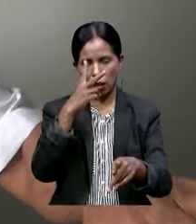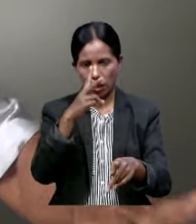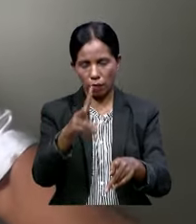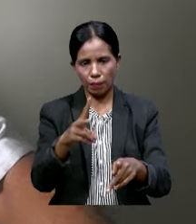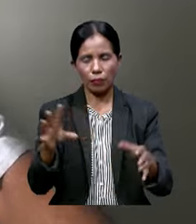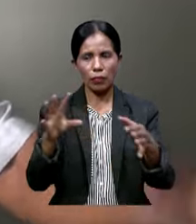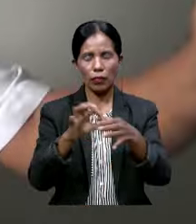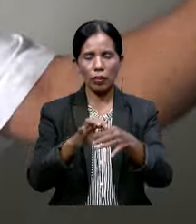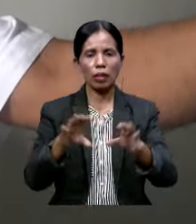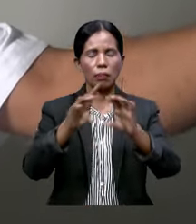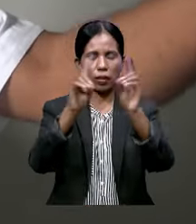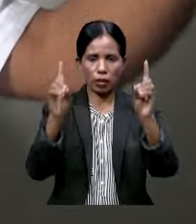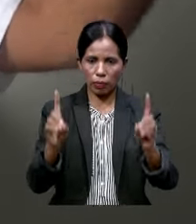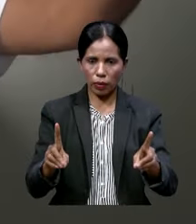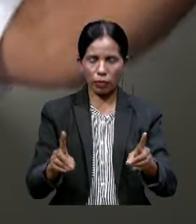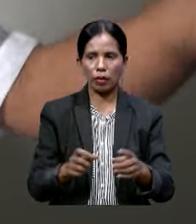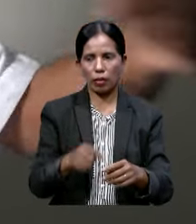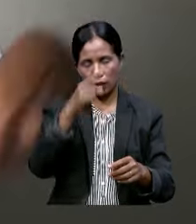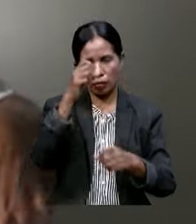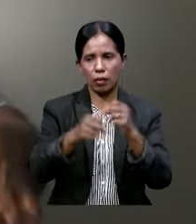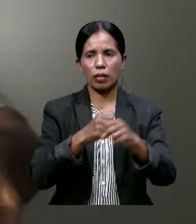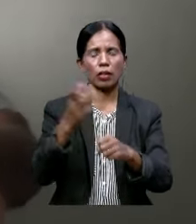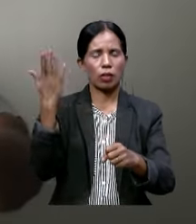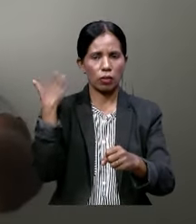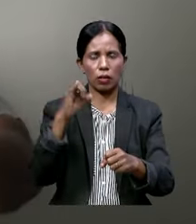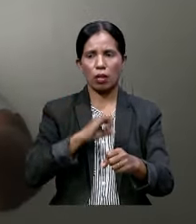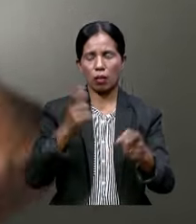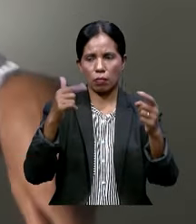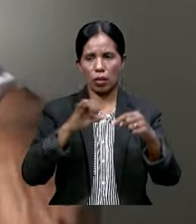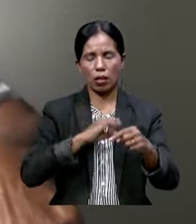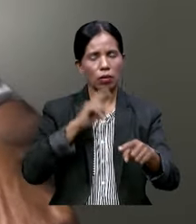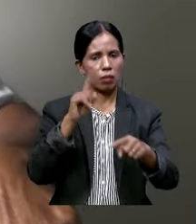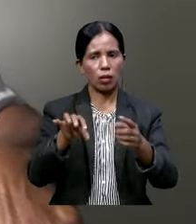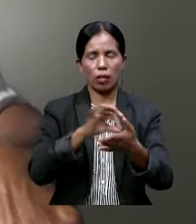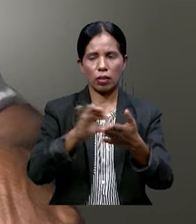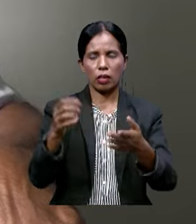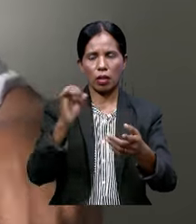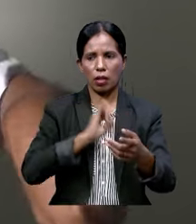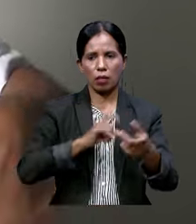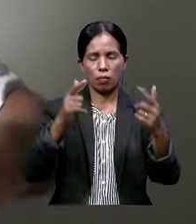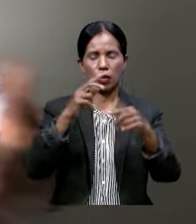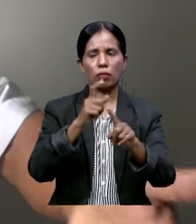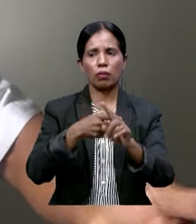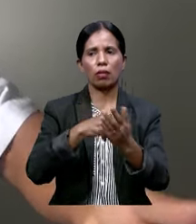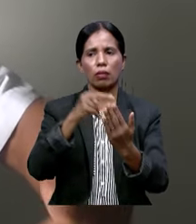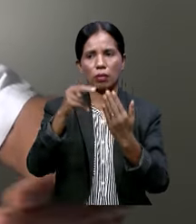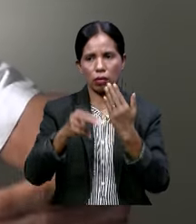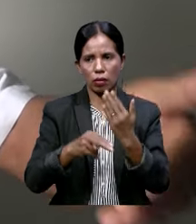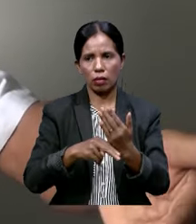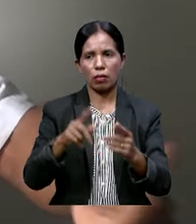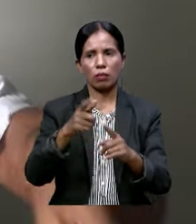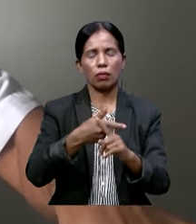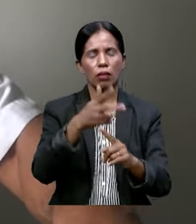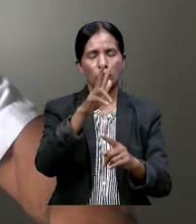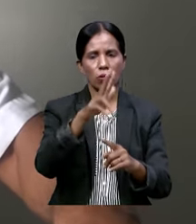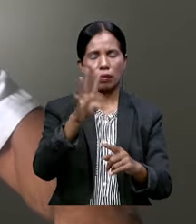liwa diploma mo sele. Tama tinan kotu be liwa hau mai hau la belasina. Tama hau mai novembro. Anta hau mai novembro va fulan to lugar